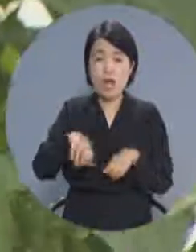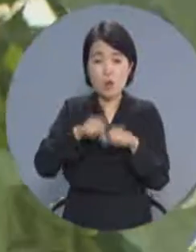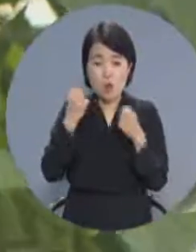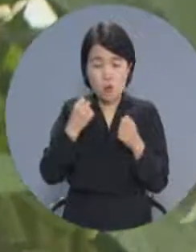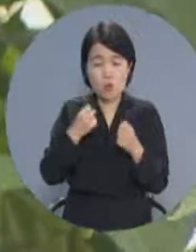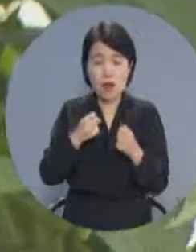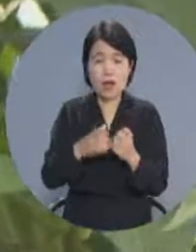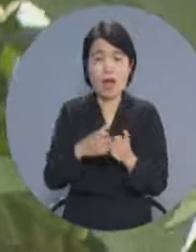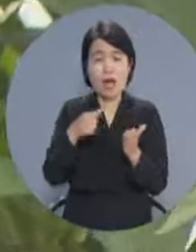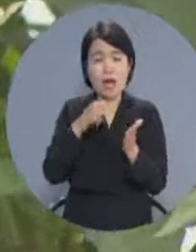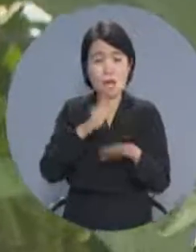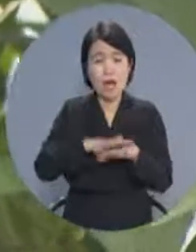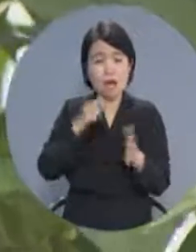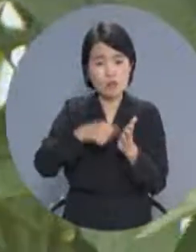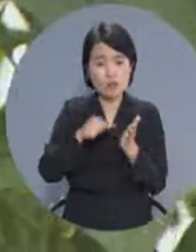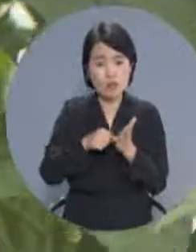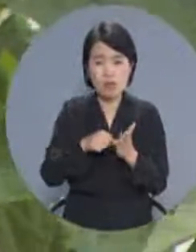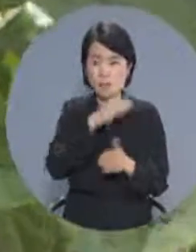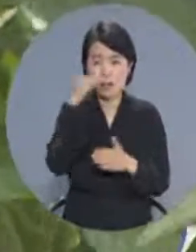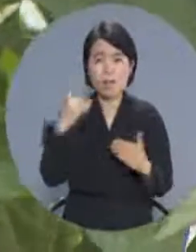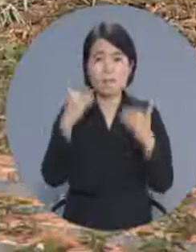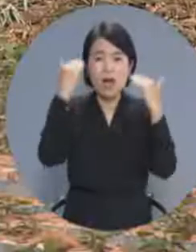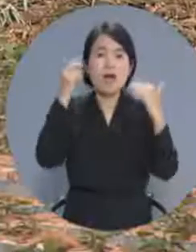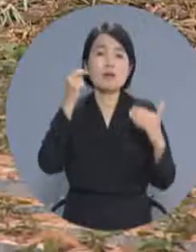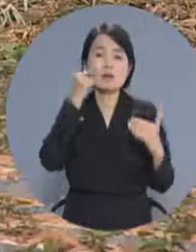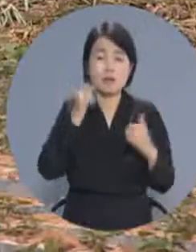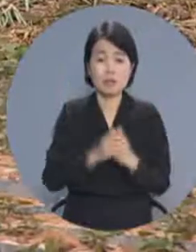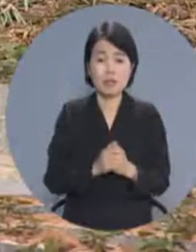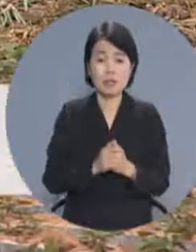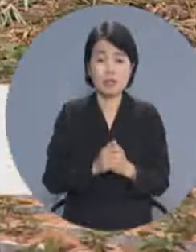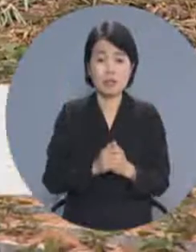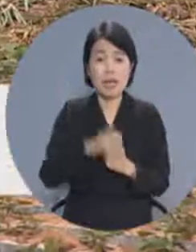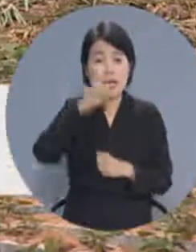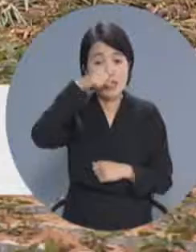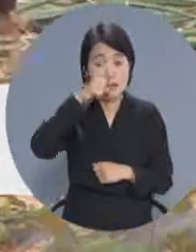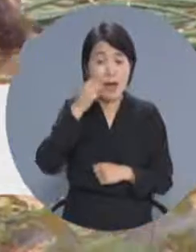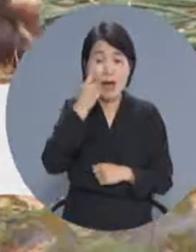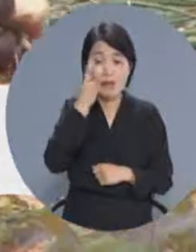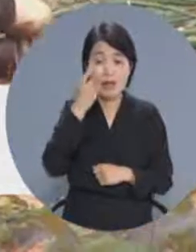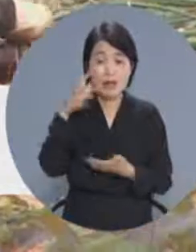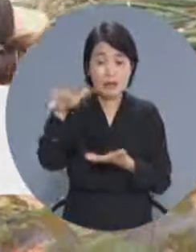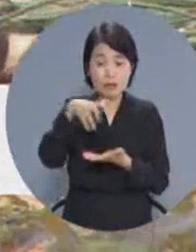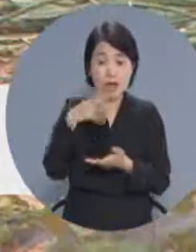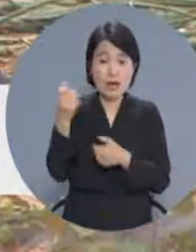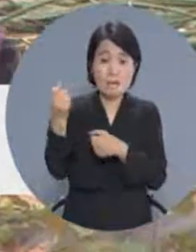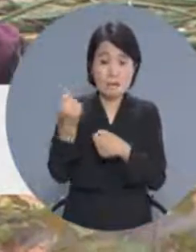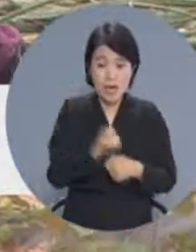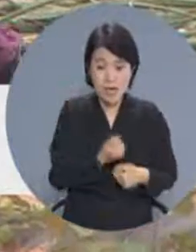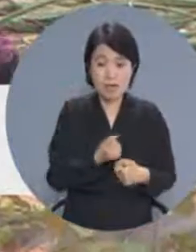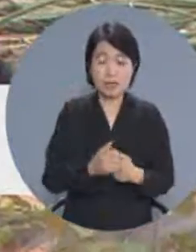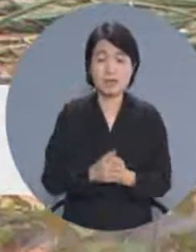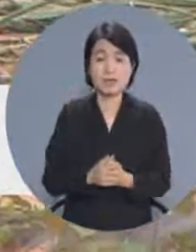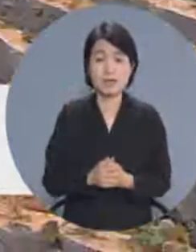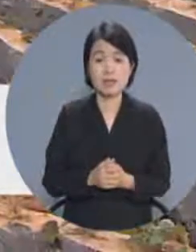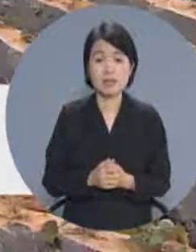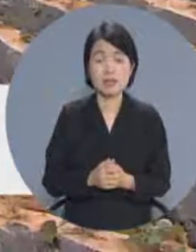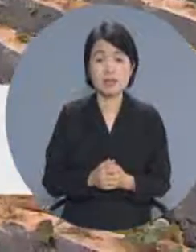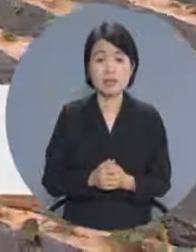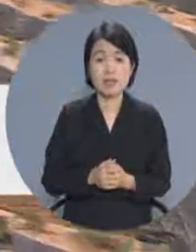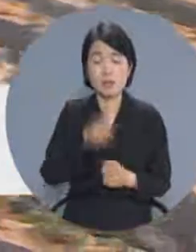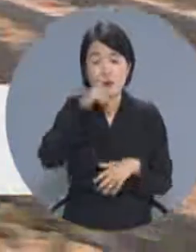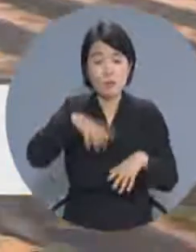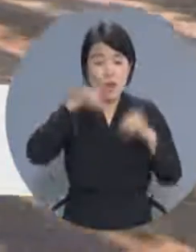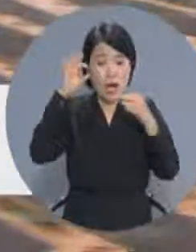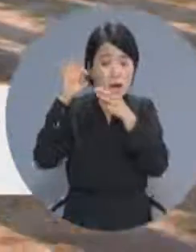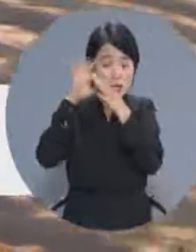밭작물은 제대로 자라지 못하고 있습니다. 심지어 양파는 한 달가량 수확을 앞당기고 있습니다. 가뭄이